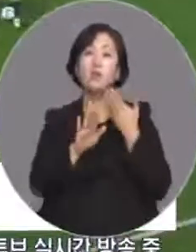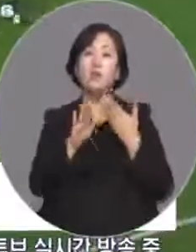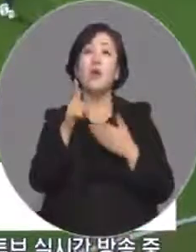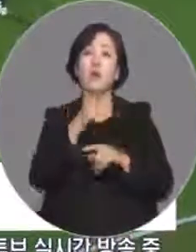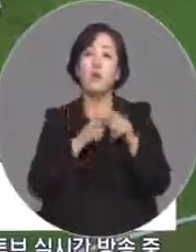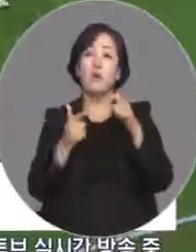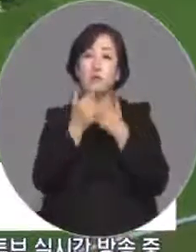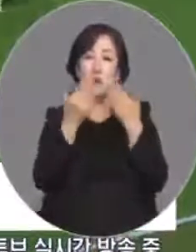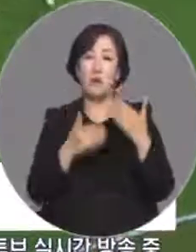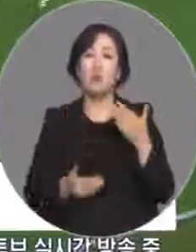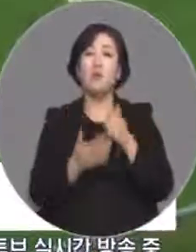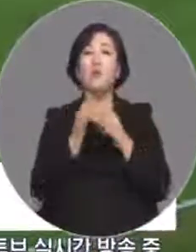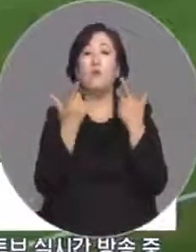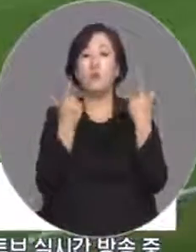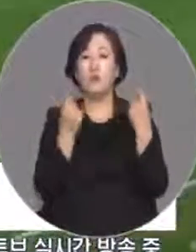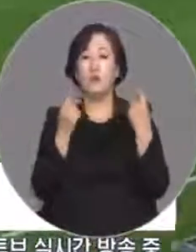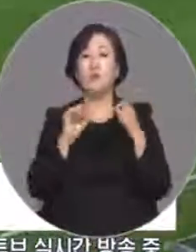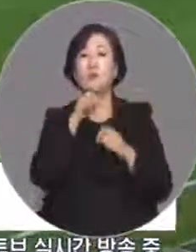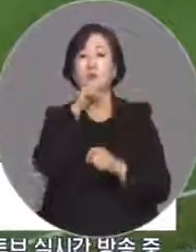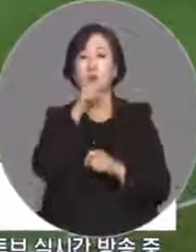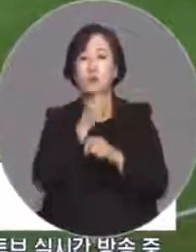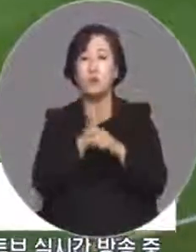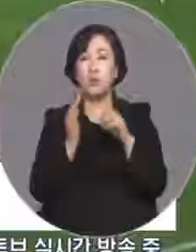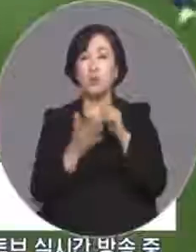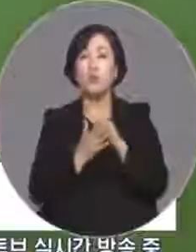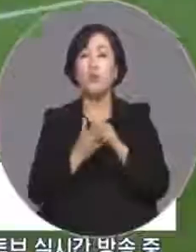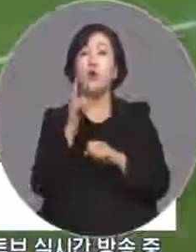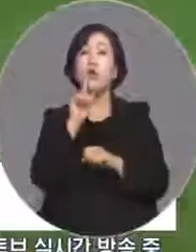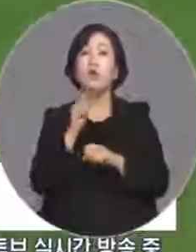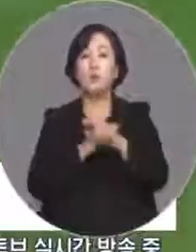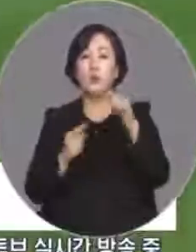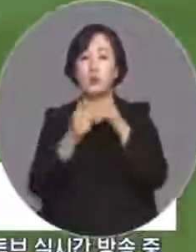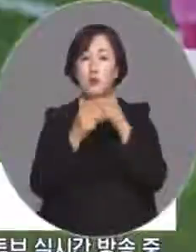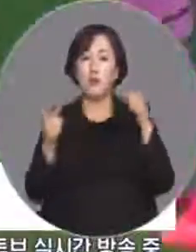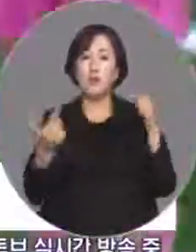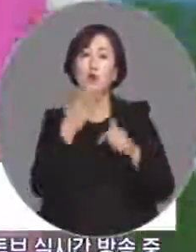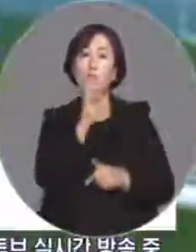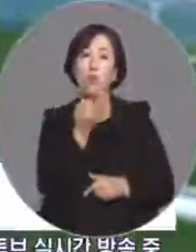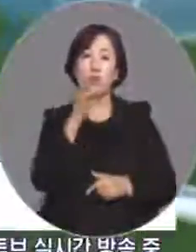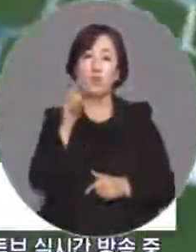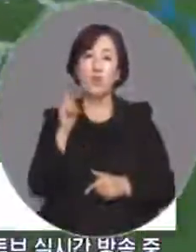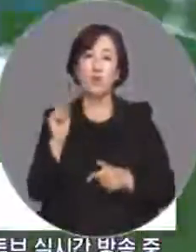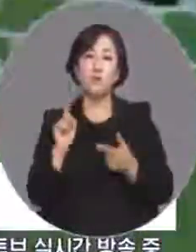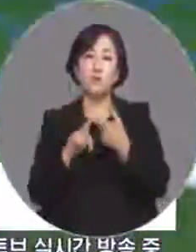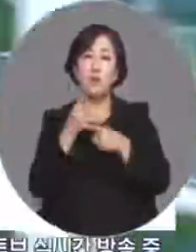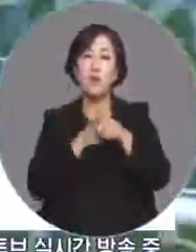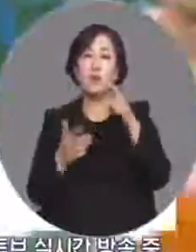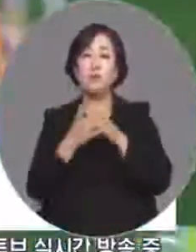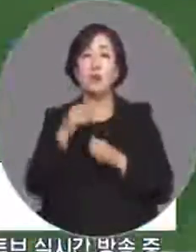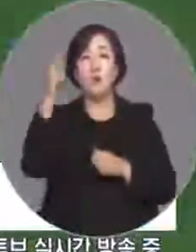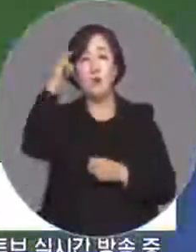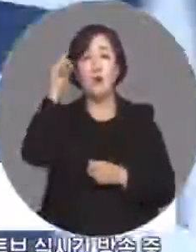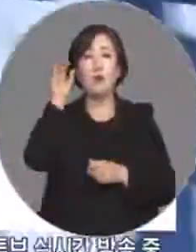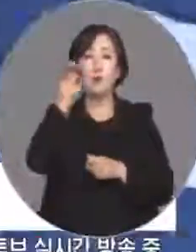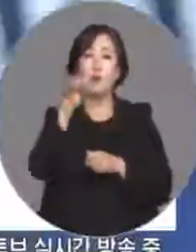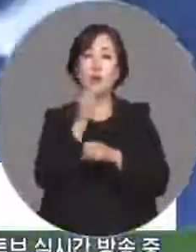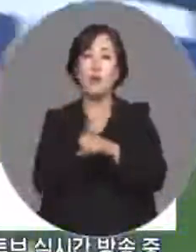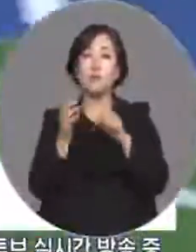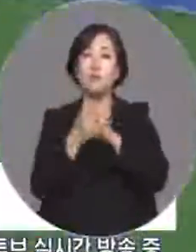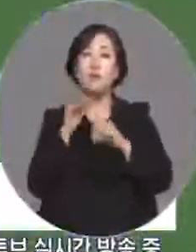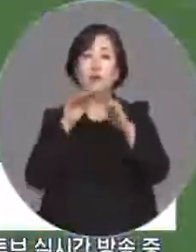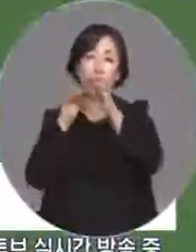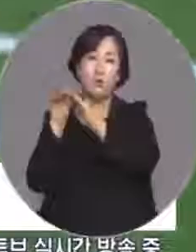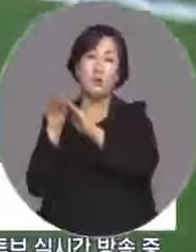골을 내주고 비기는가 했지만 추가 시간 1분 만에 오세훈이 이동준의 크로스를 머리에 갖다 대며